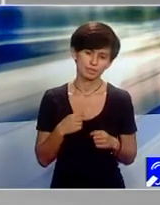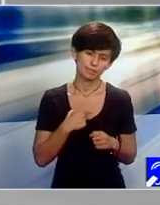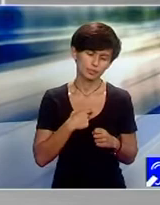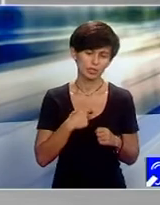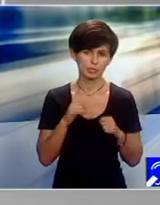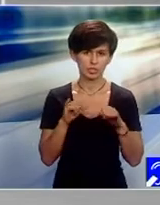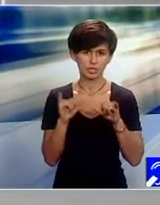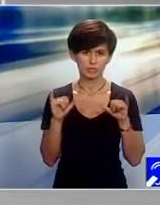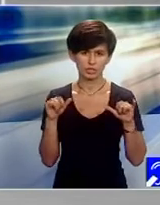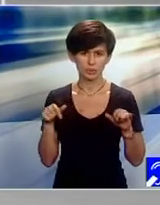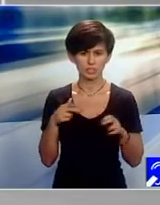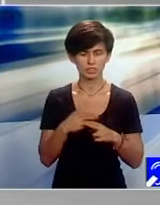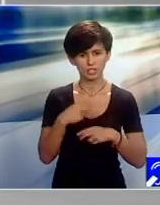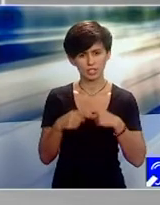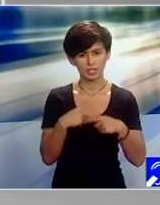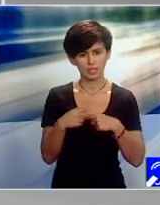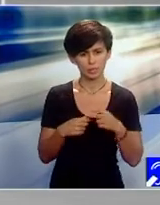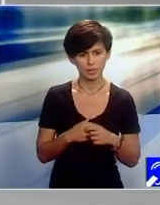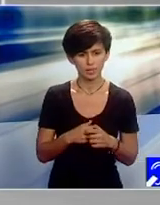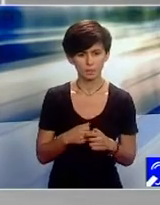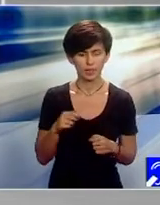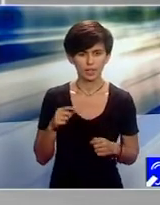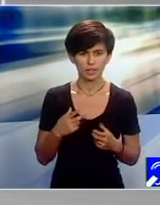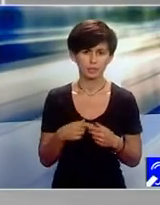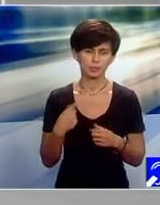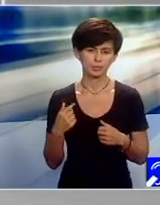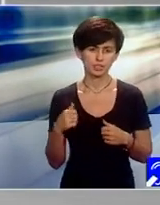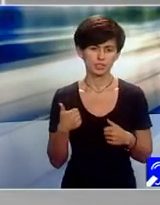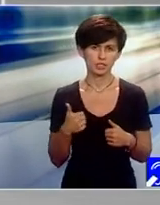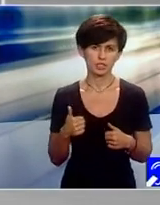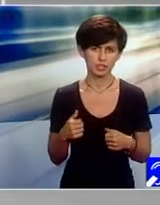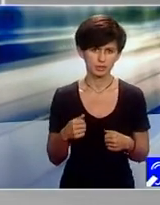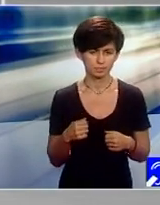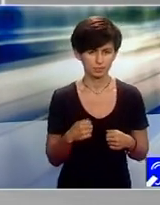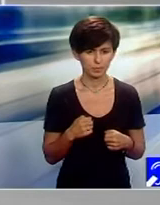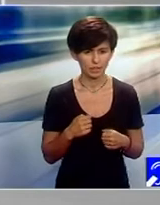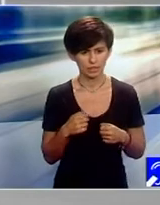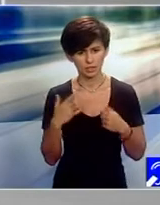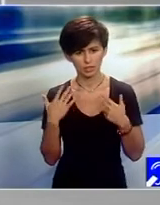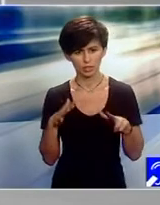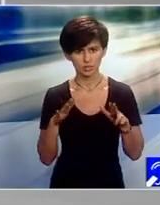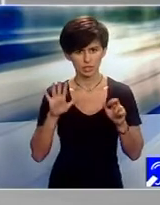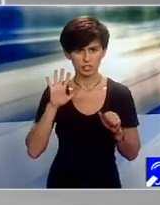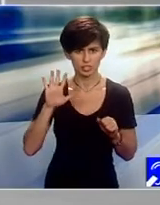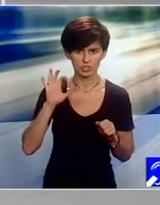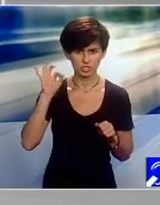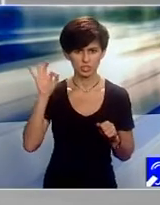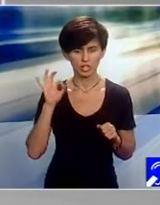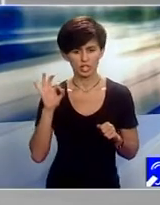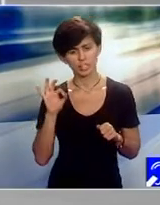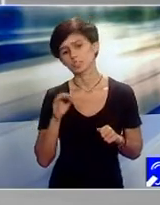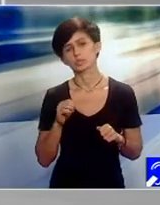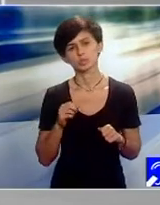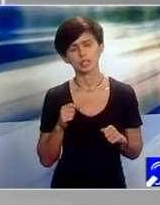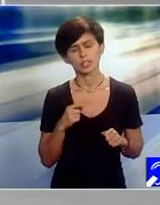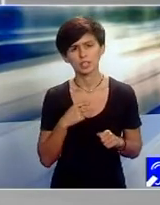Peste 65 de ani, 10% dintre persoane pot să dezvolte, peste 85 deja vorbim de 50% dintre persoane. Ar